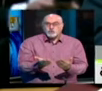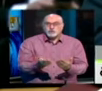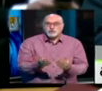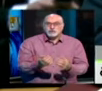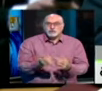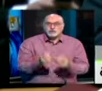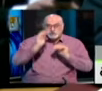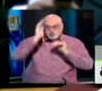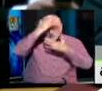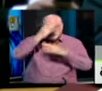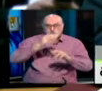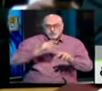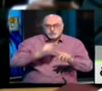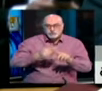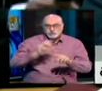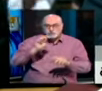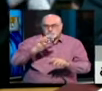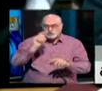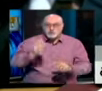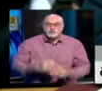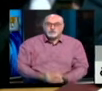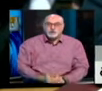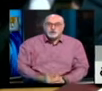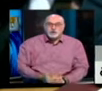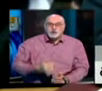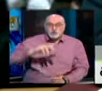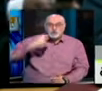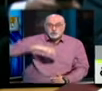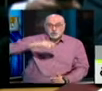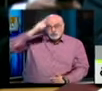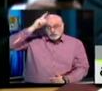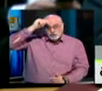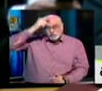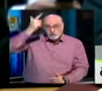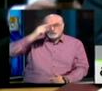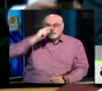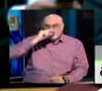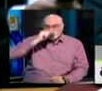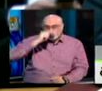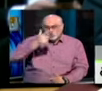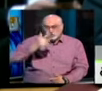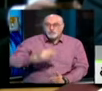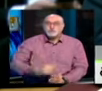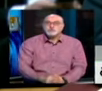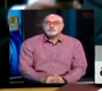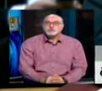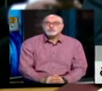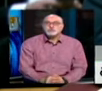مثل ما أكد رئيس الجمهورية السيد عبد المجيد تبون.